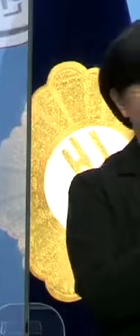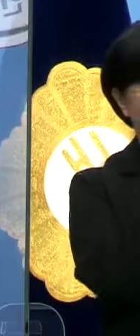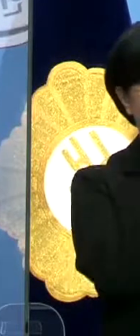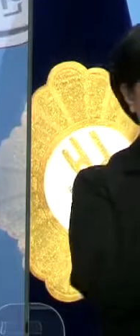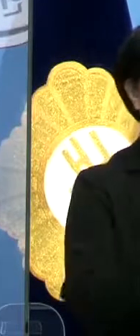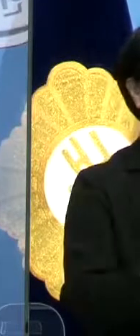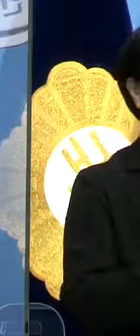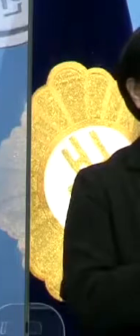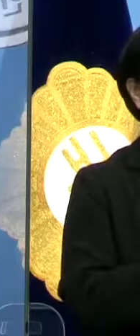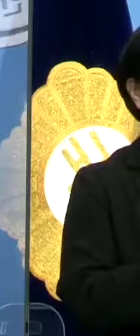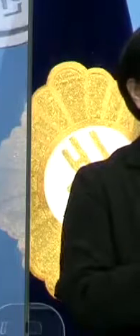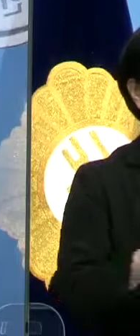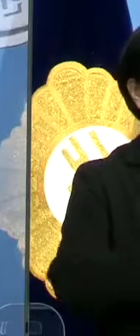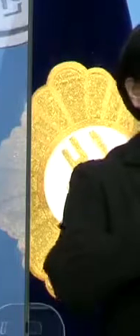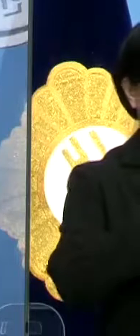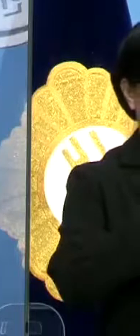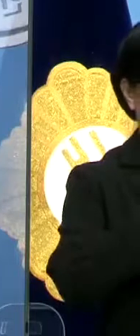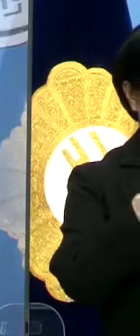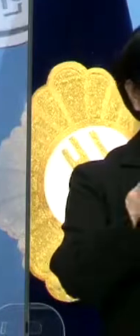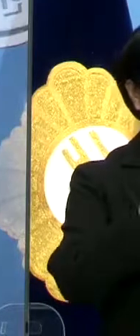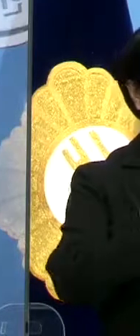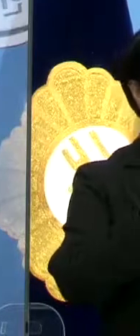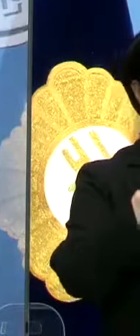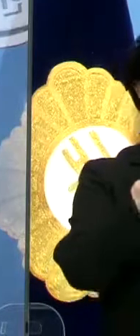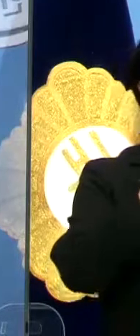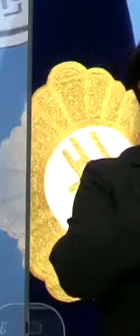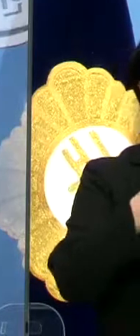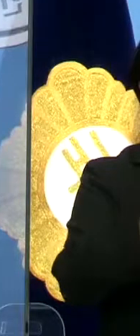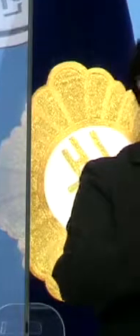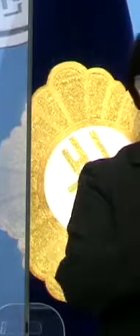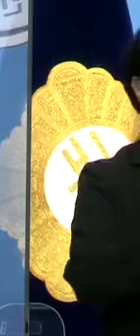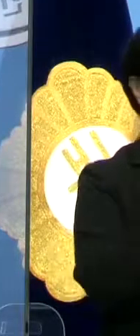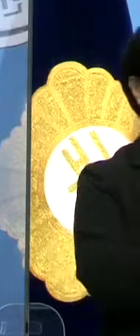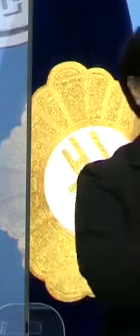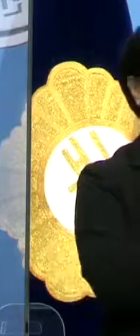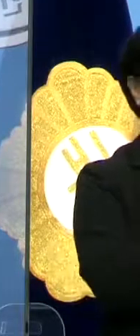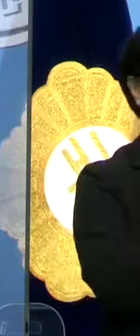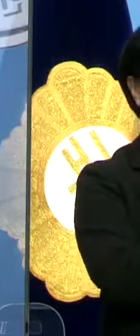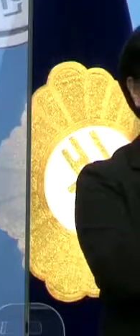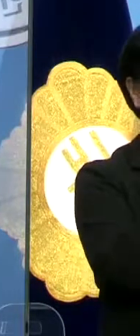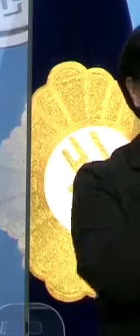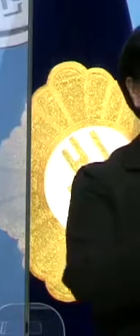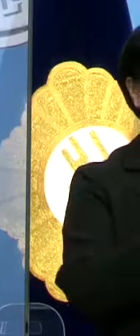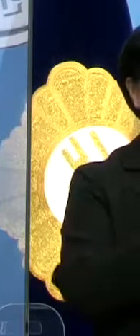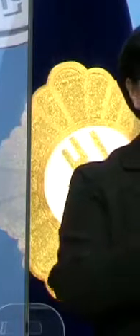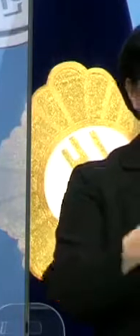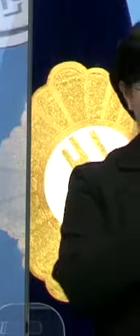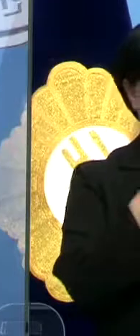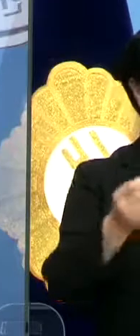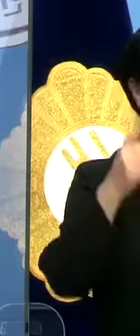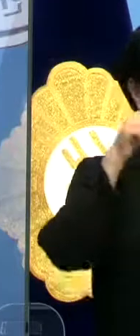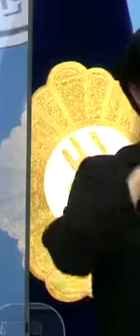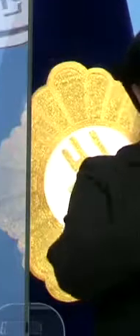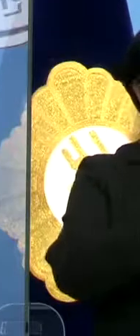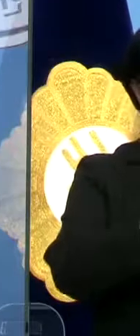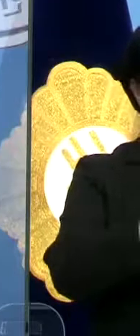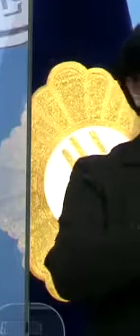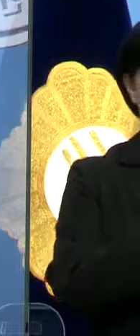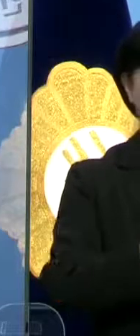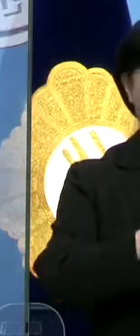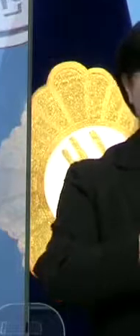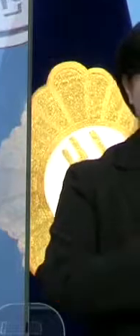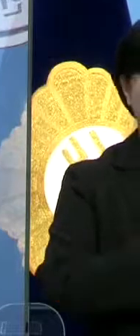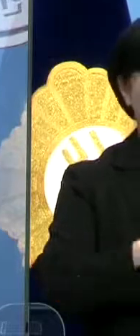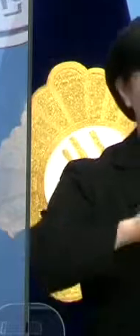것이나 정치 혁신의 일환으로 도입한 귀책 c 무거운 충원 시 글 특전 당원 투표 란 유식 중이라 앞세워